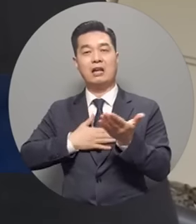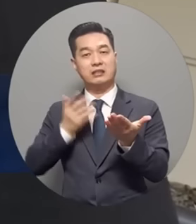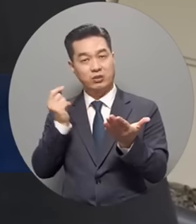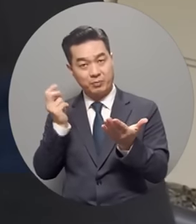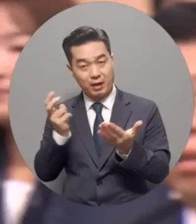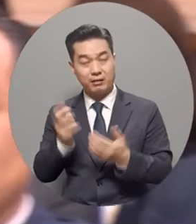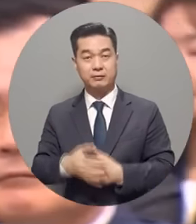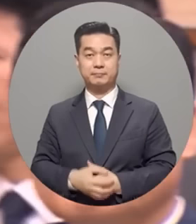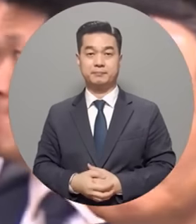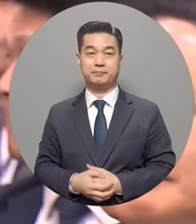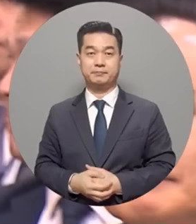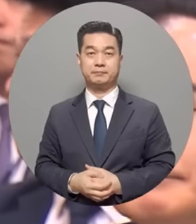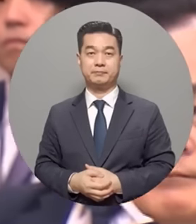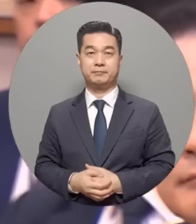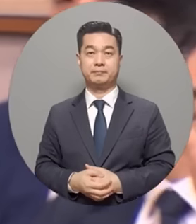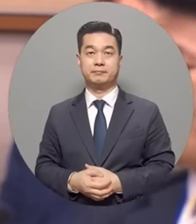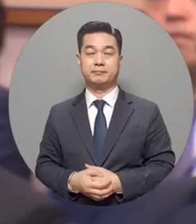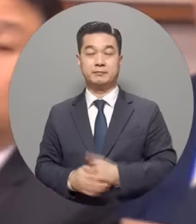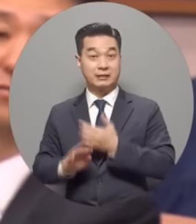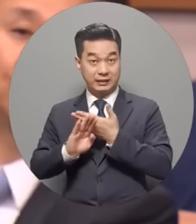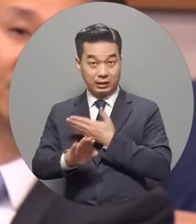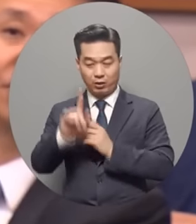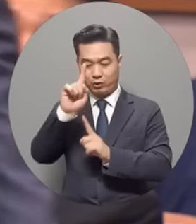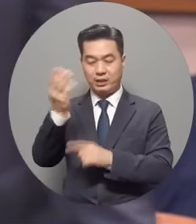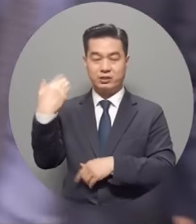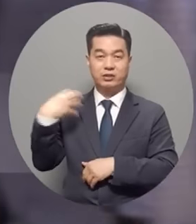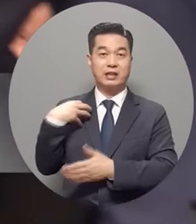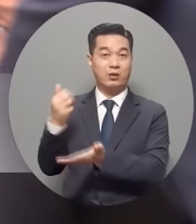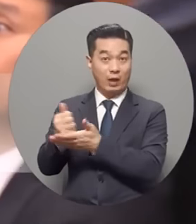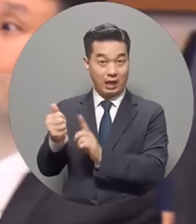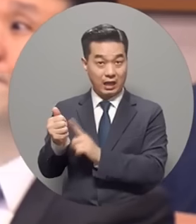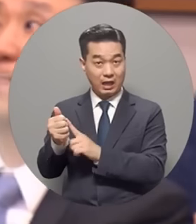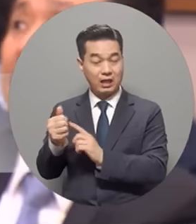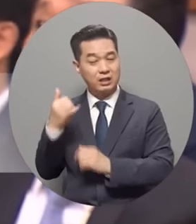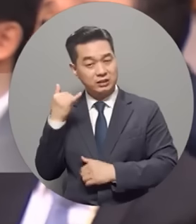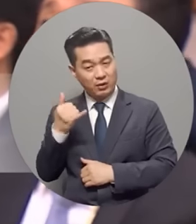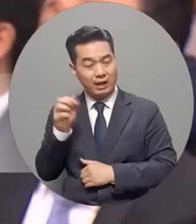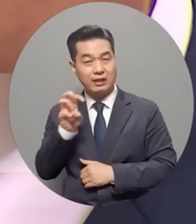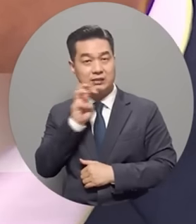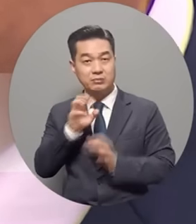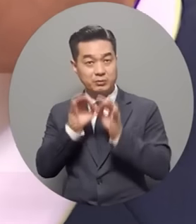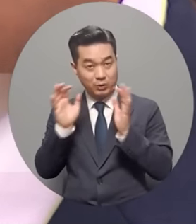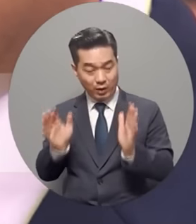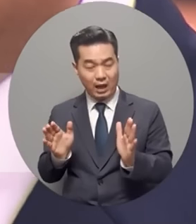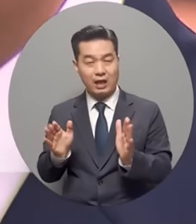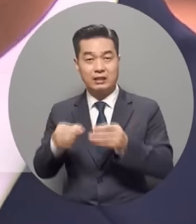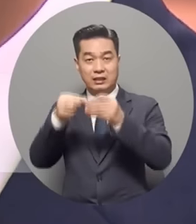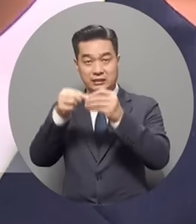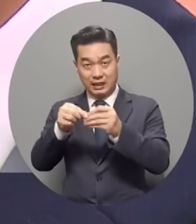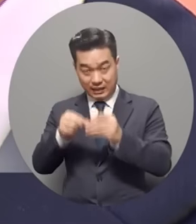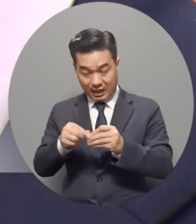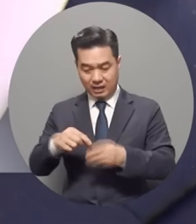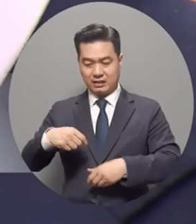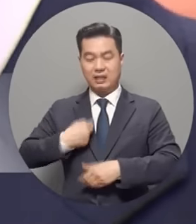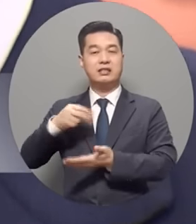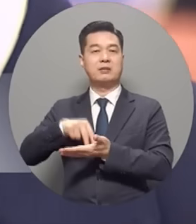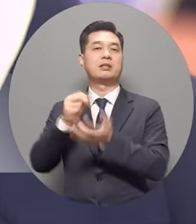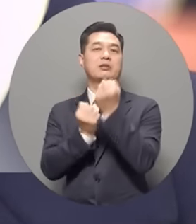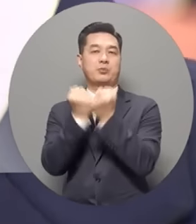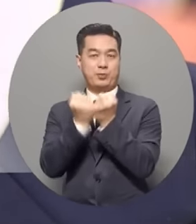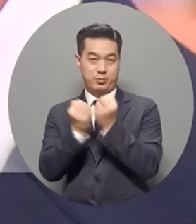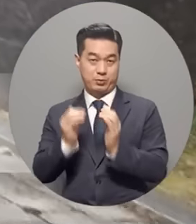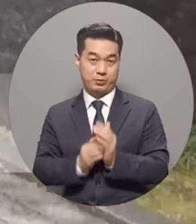텐데. 직후 이 전 장관은 한 차례 전화를 걸어와 30여 분간 비교적 자세히 자신의 입장을